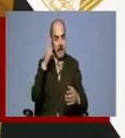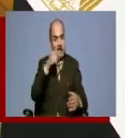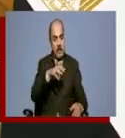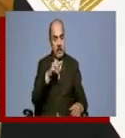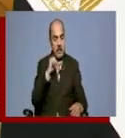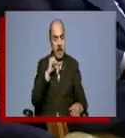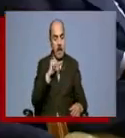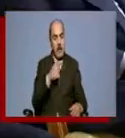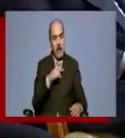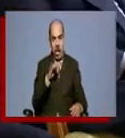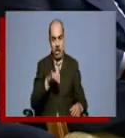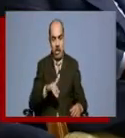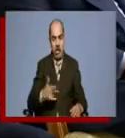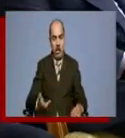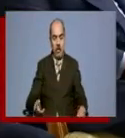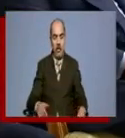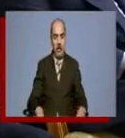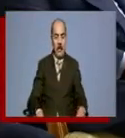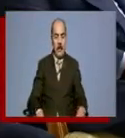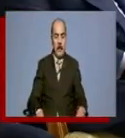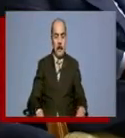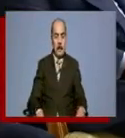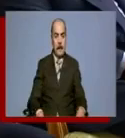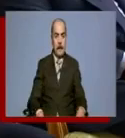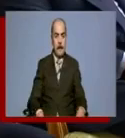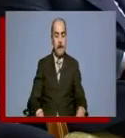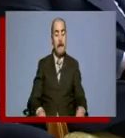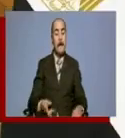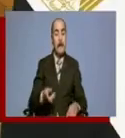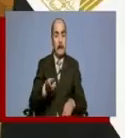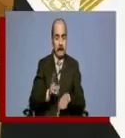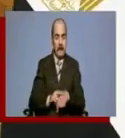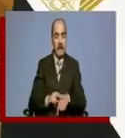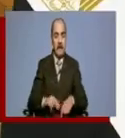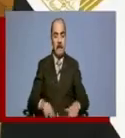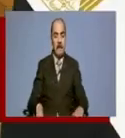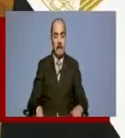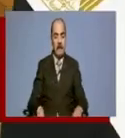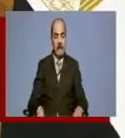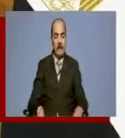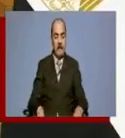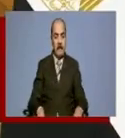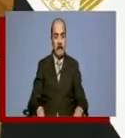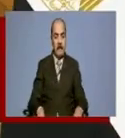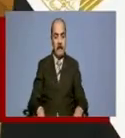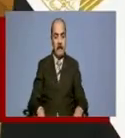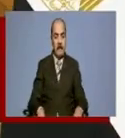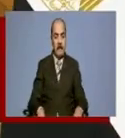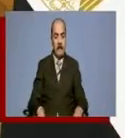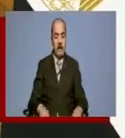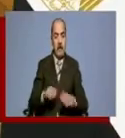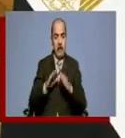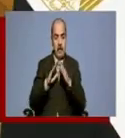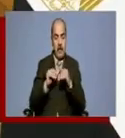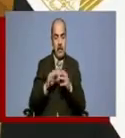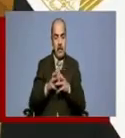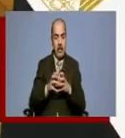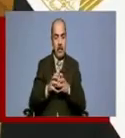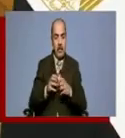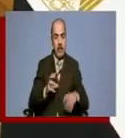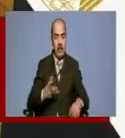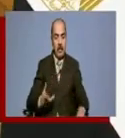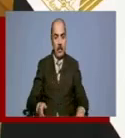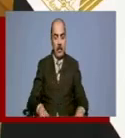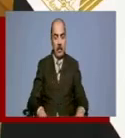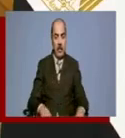داعيين باذن الله الحوار الوطني وانا صفتي مقرر مساعد كمان لجنه شباب في الحوار الوطني دعين الشعب المصري امام النصب التذكري في مدينه نصر